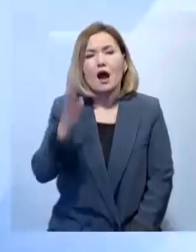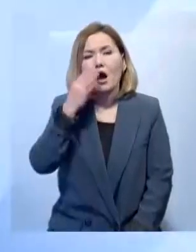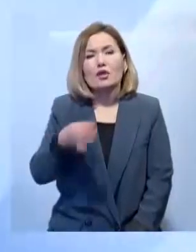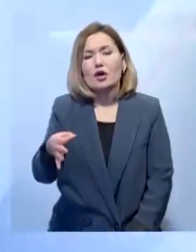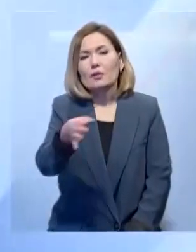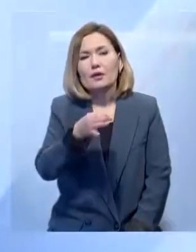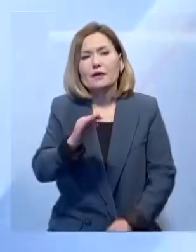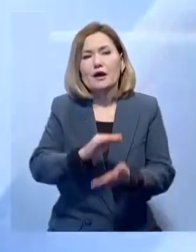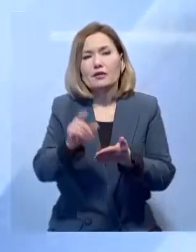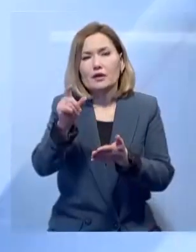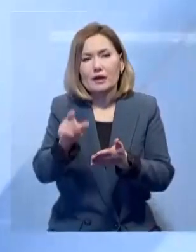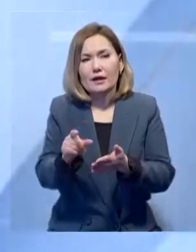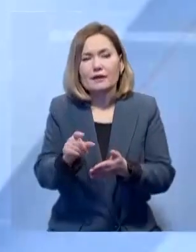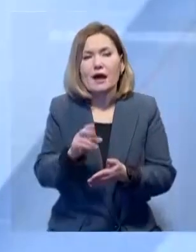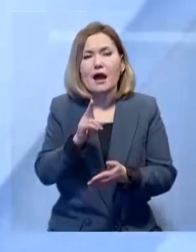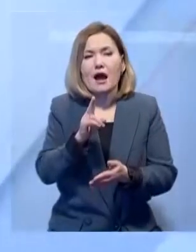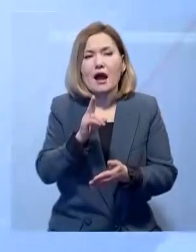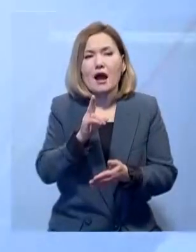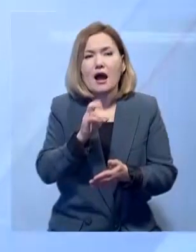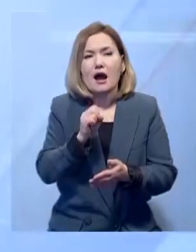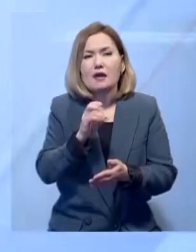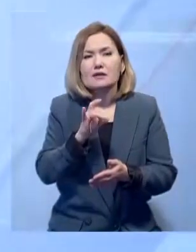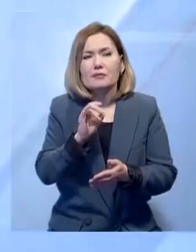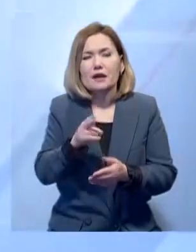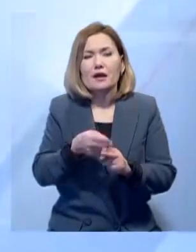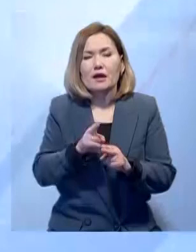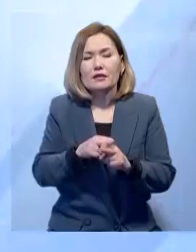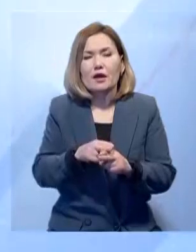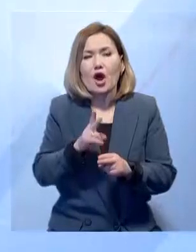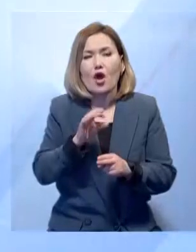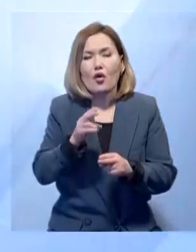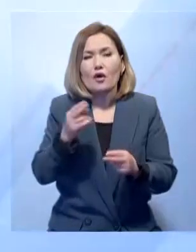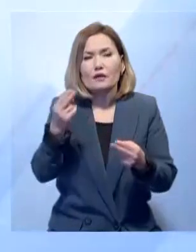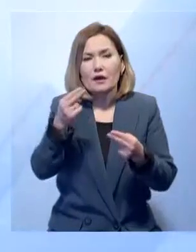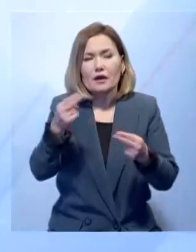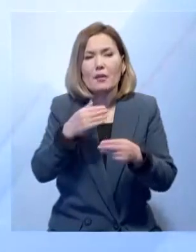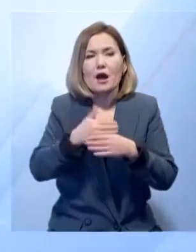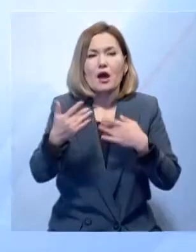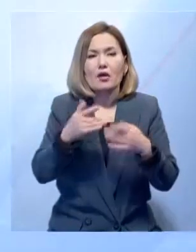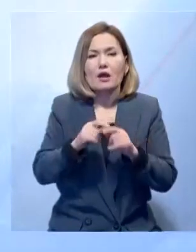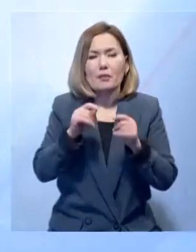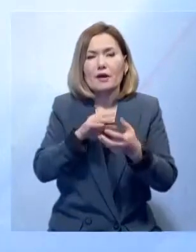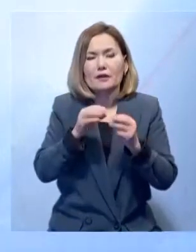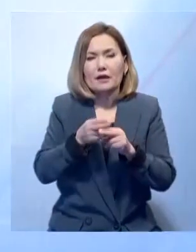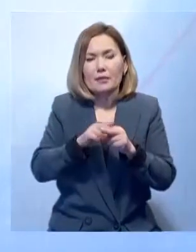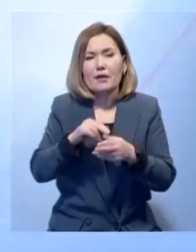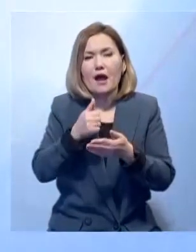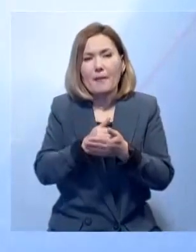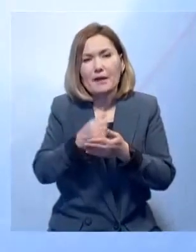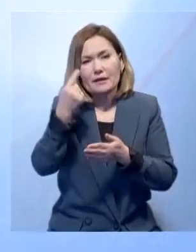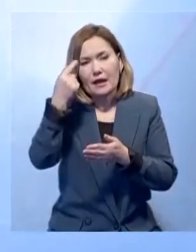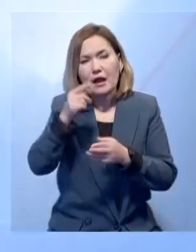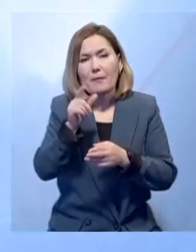Алматы облысында жазушы-драматург Сая Қасымбектің «Қол» атты пәлсапалық әпсана қойылымының премьерасы өтті. Шығарманың басты